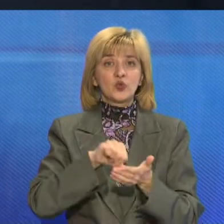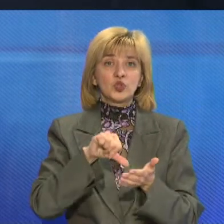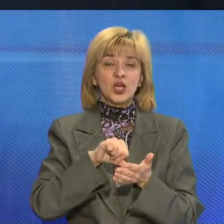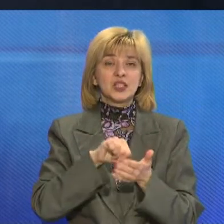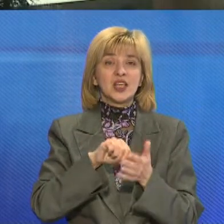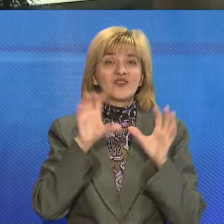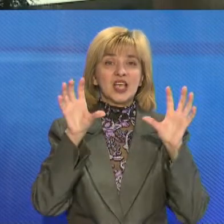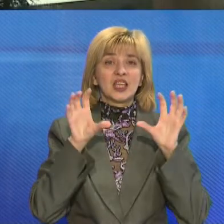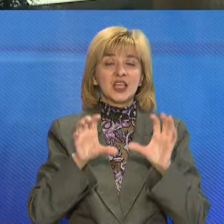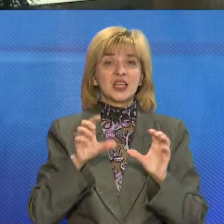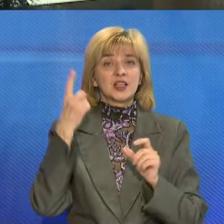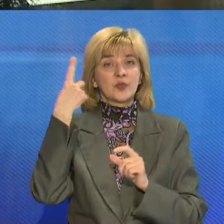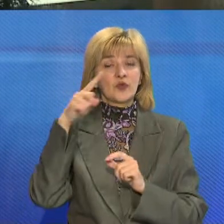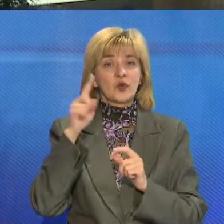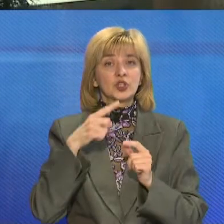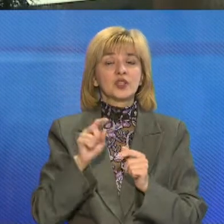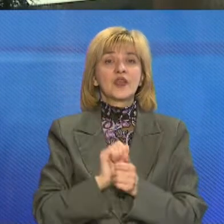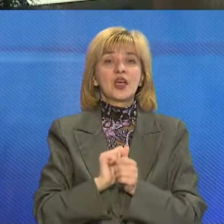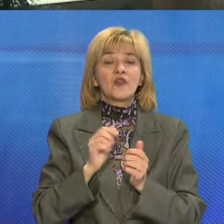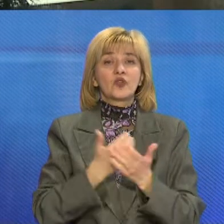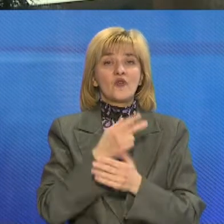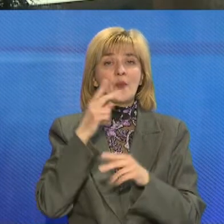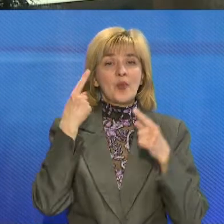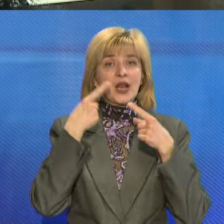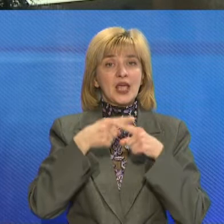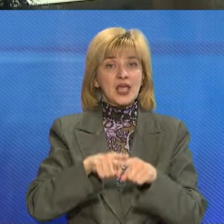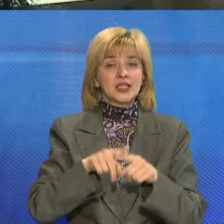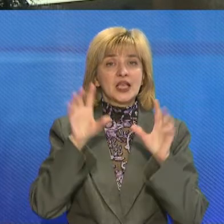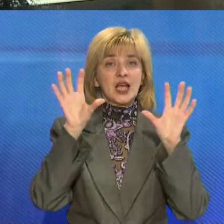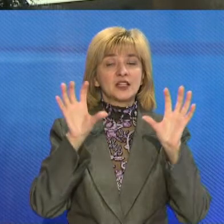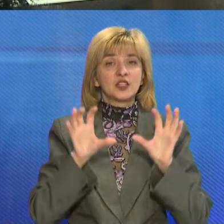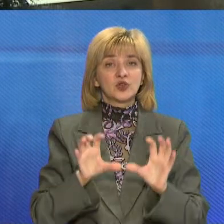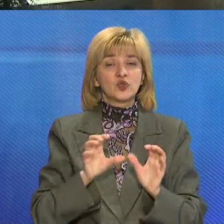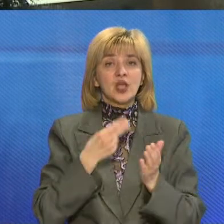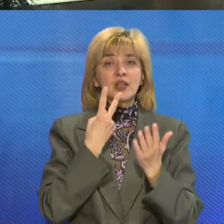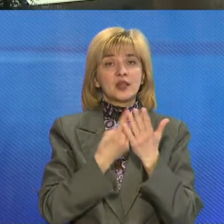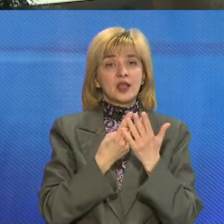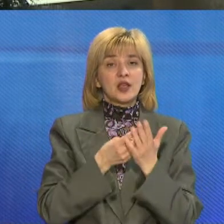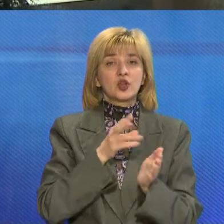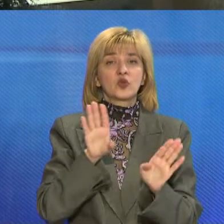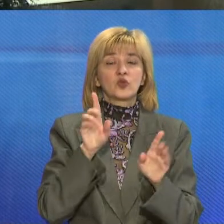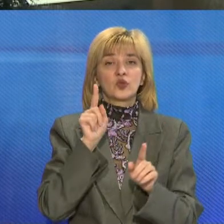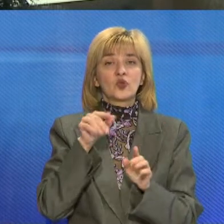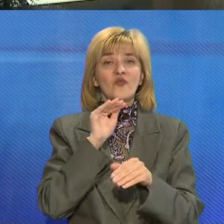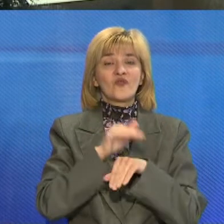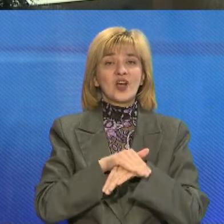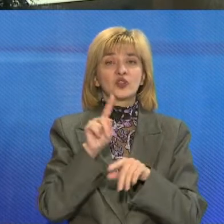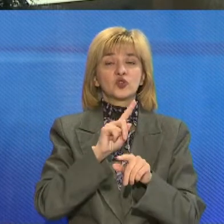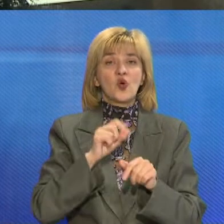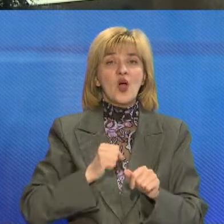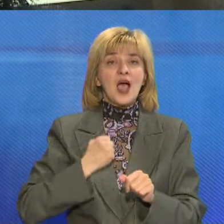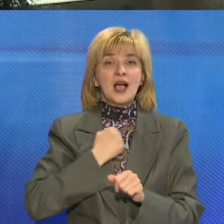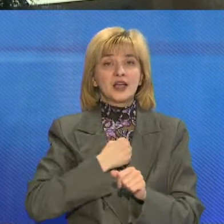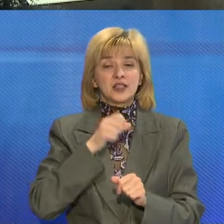творчестве. В новом проекте Конституции Республика Беларусь, она декларирует тот факт, что агрессия не будет идти с